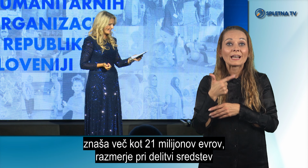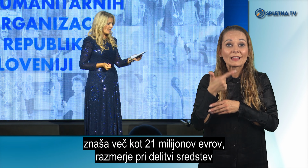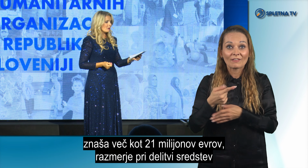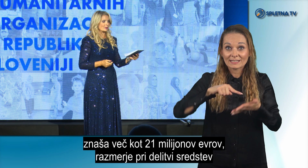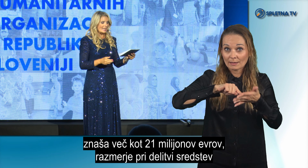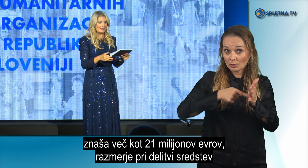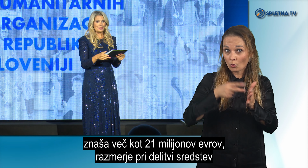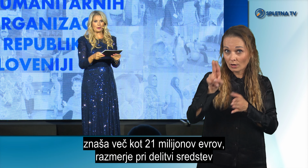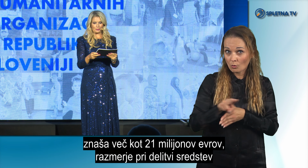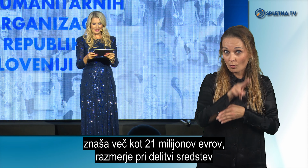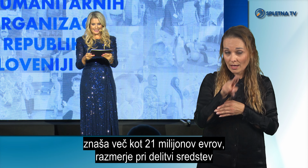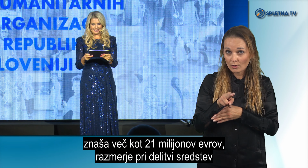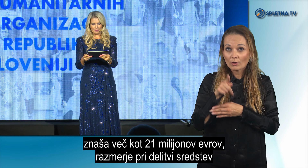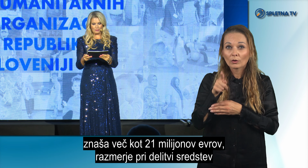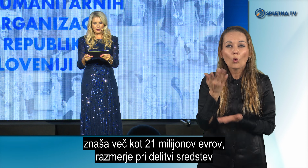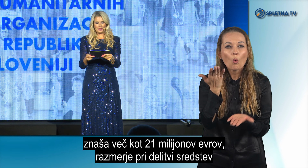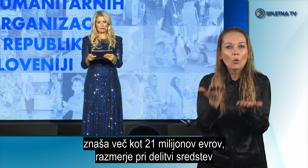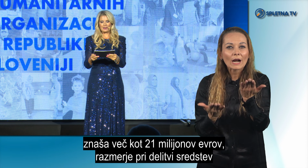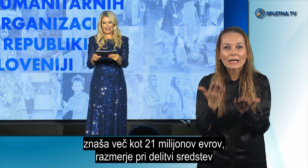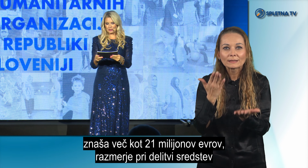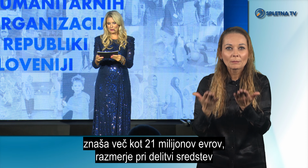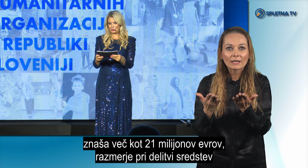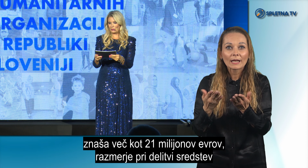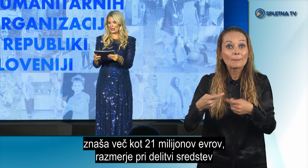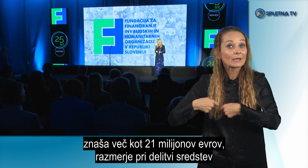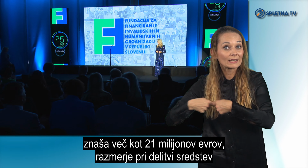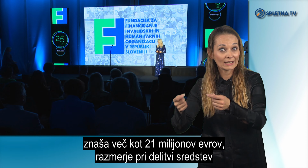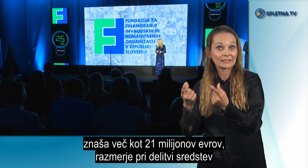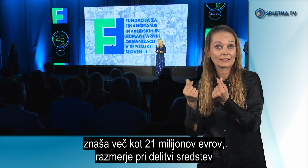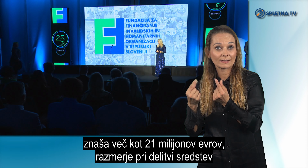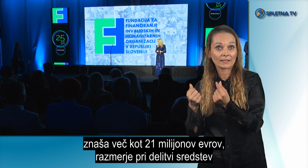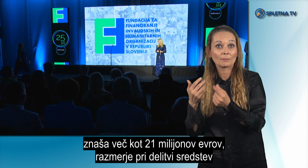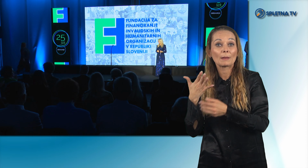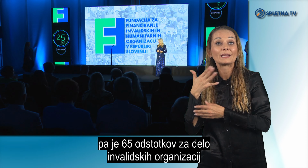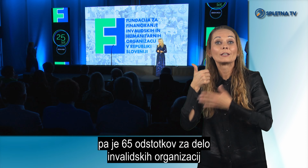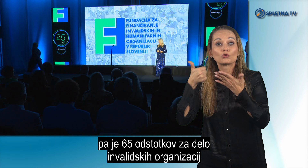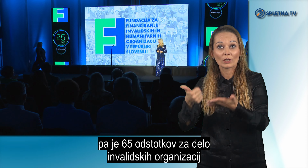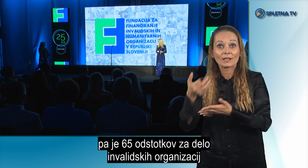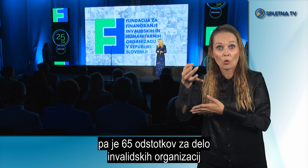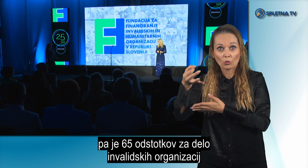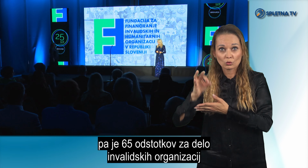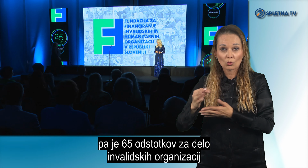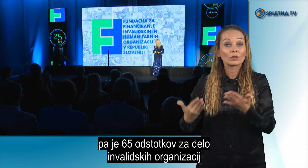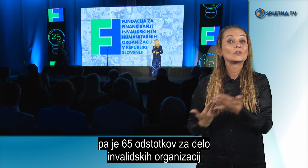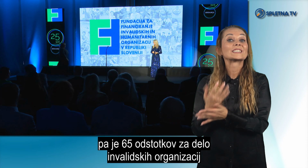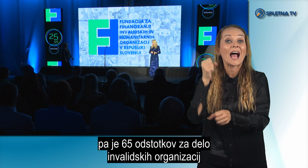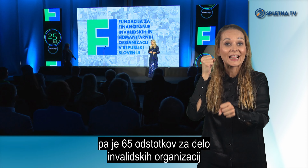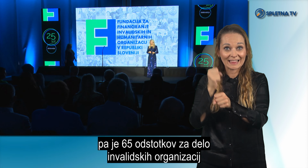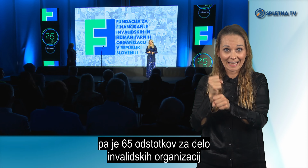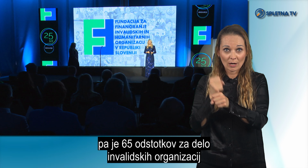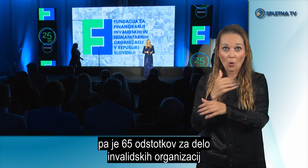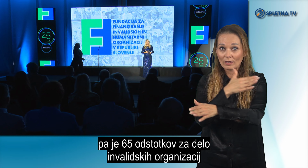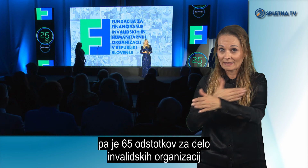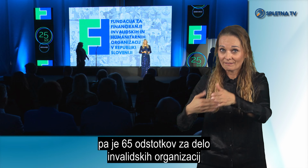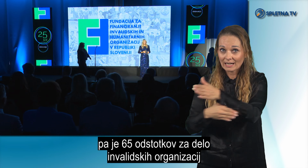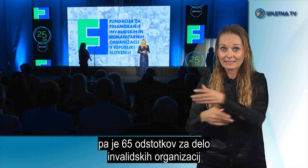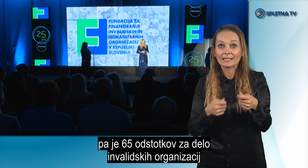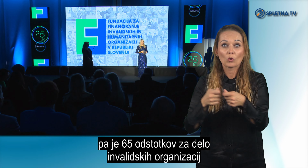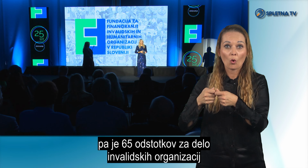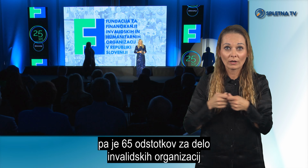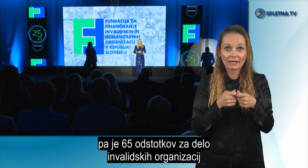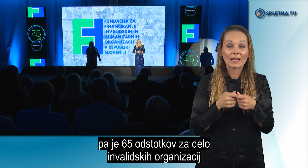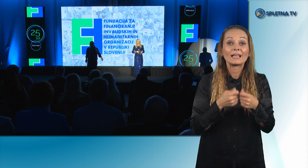evrov. Razmerje pri delitvi sredstev pa je 65% za delo invalidskih organizacij in